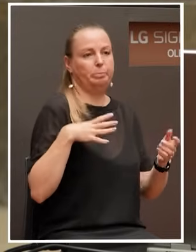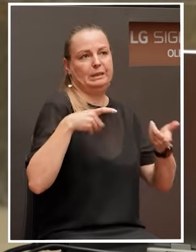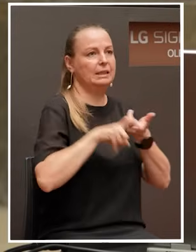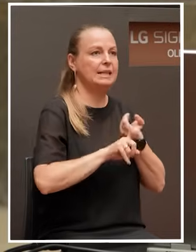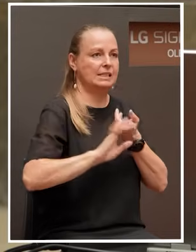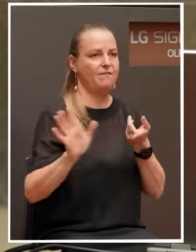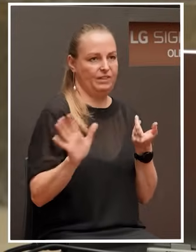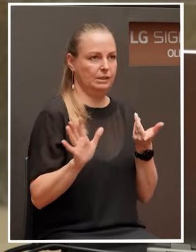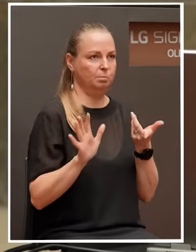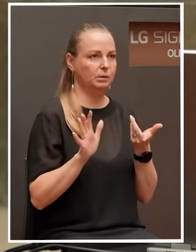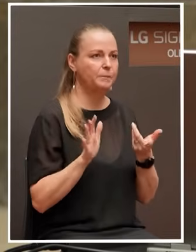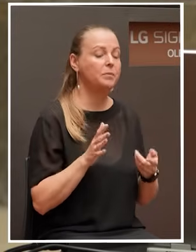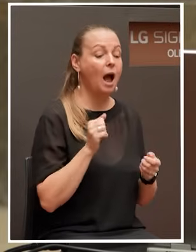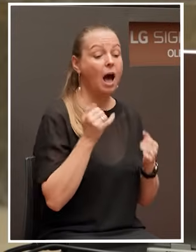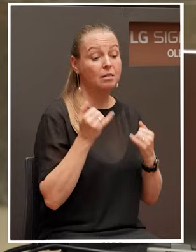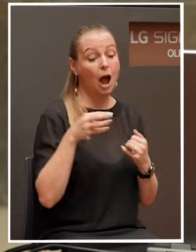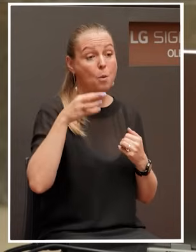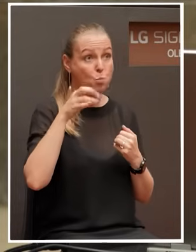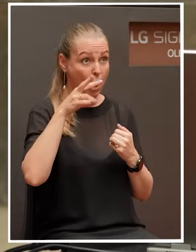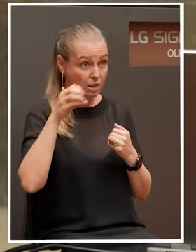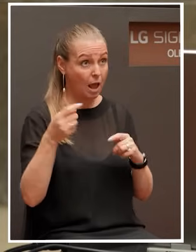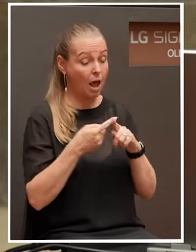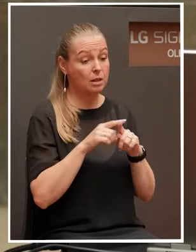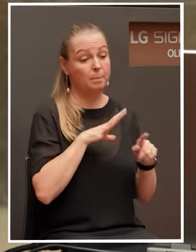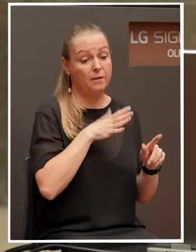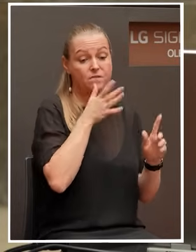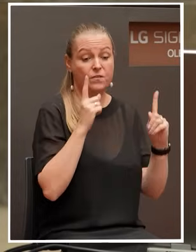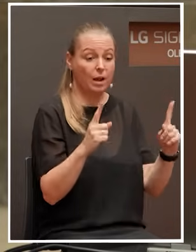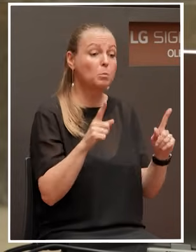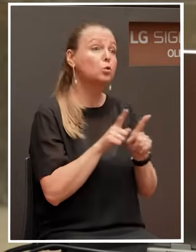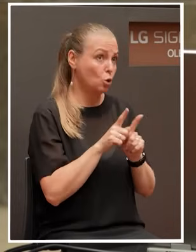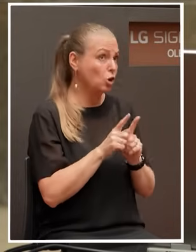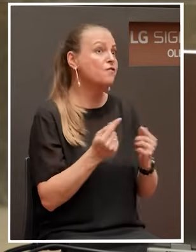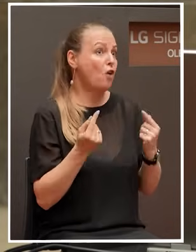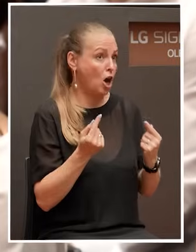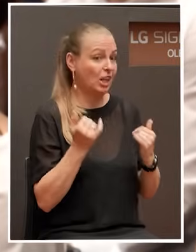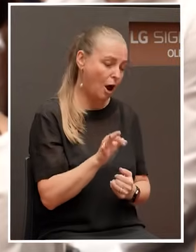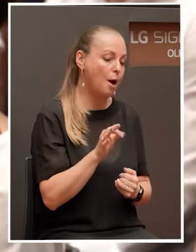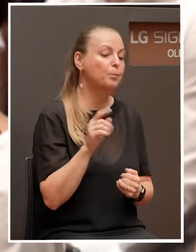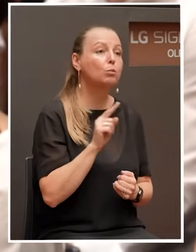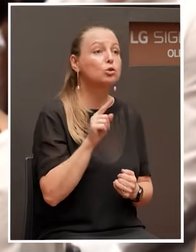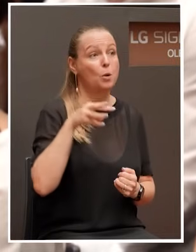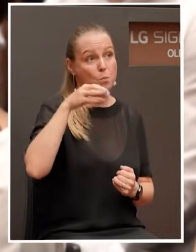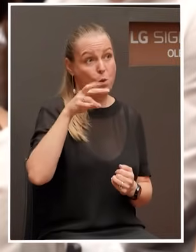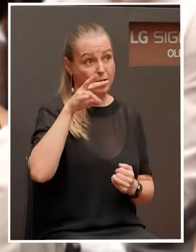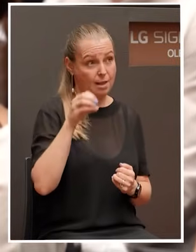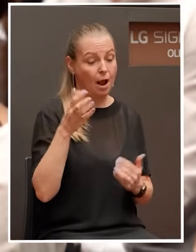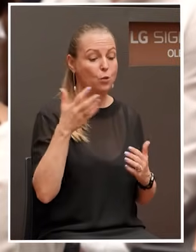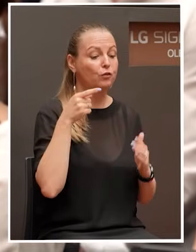убеждений. А для Моне эти десятилетия были тоже временем очень важным, потому что Моне, которому